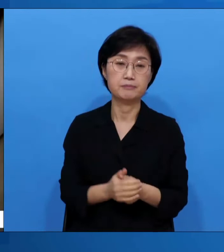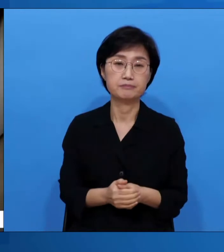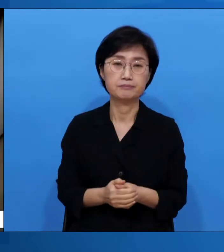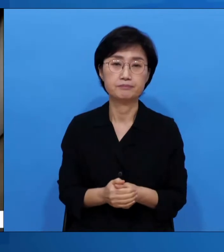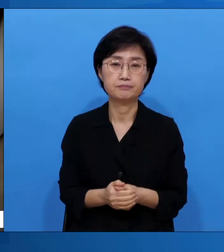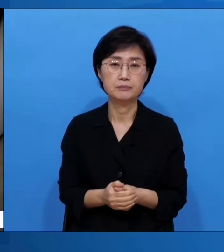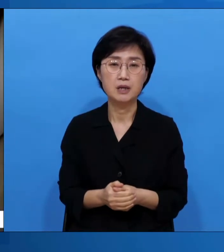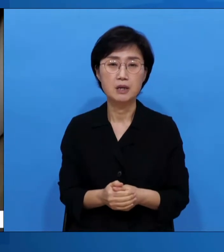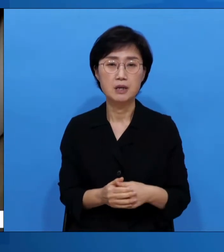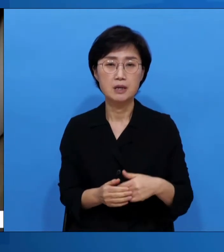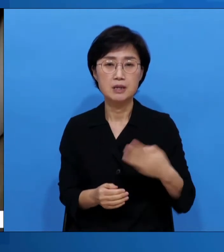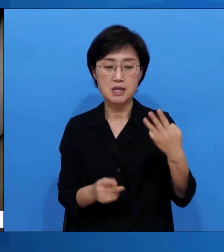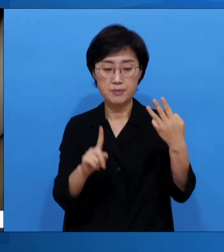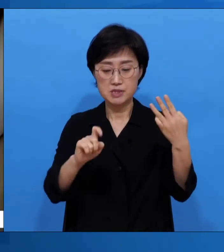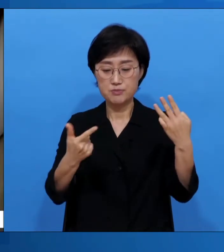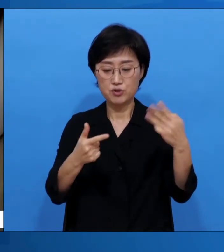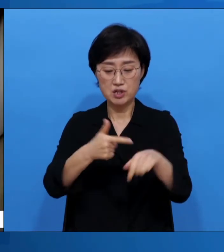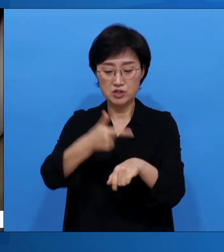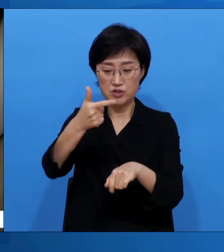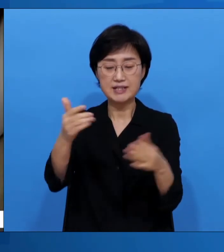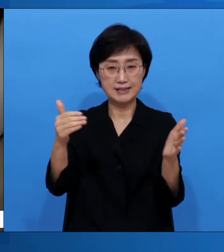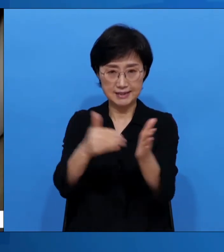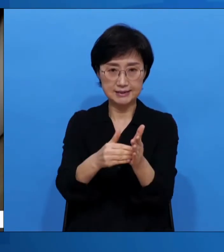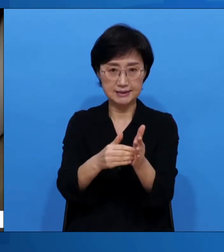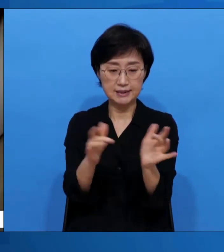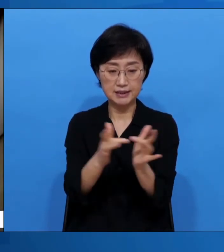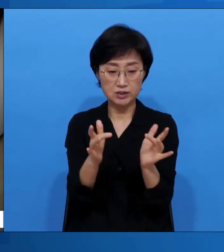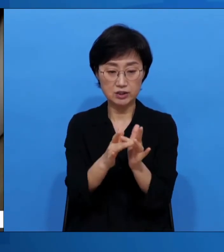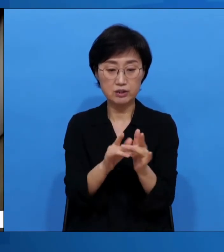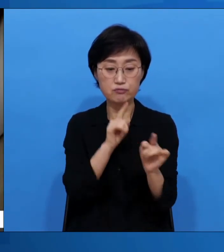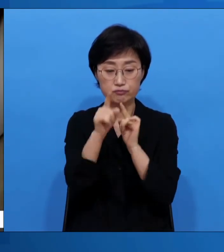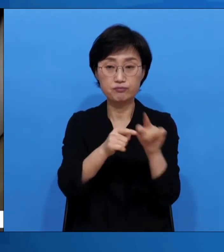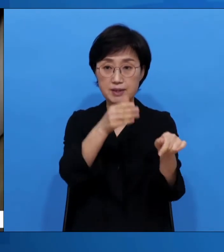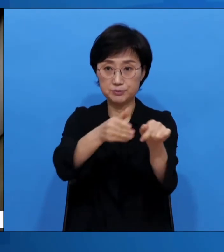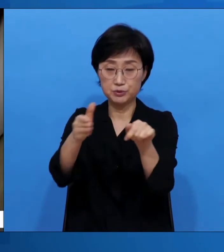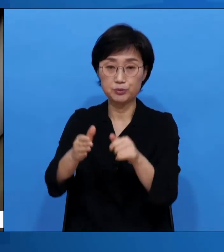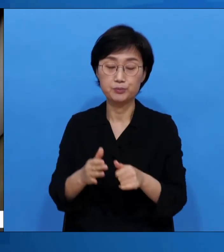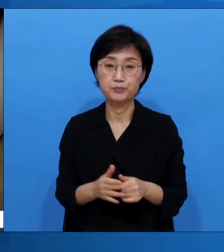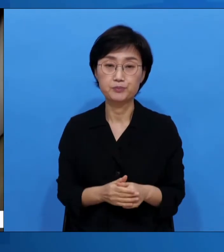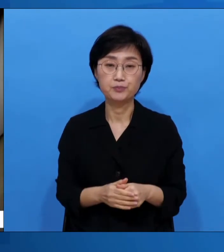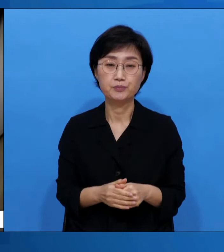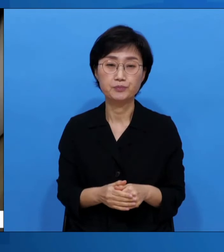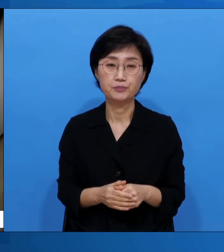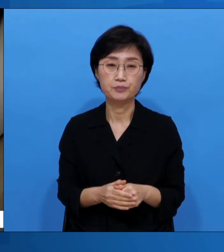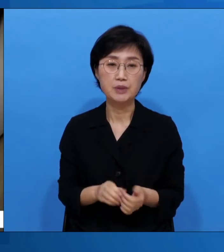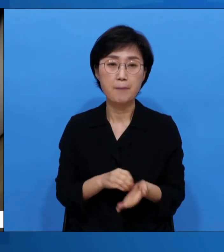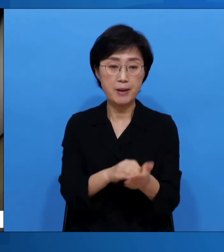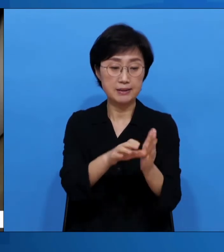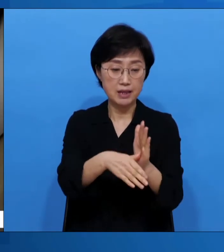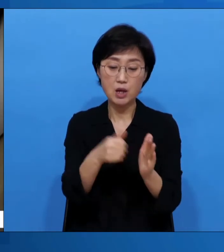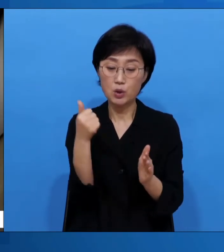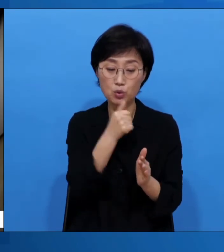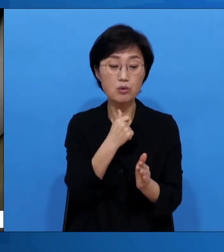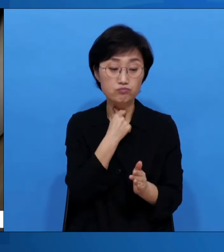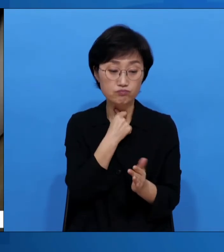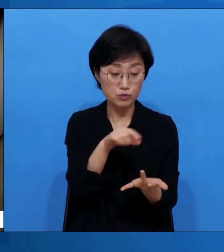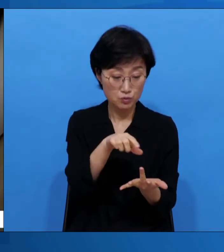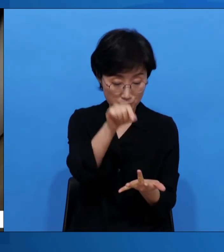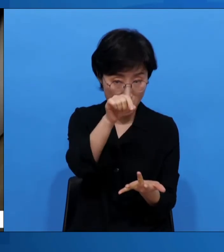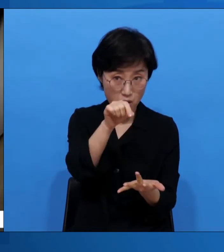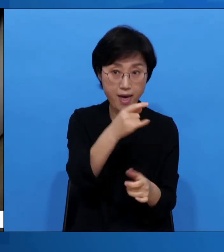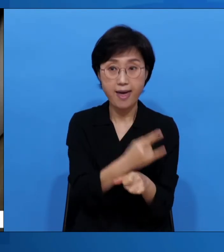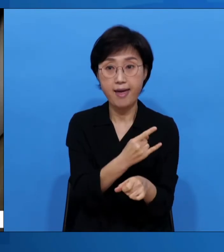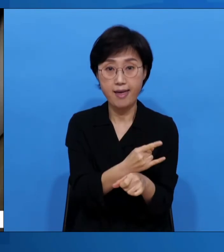오는 16일 오후 6시까지 wea.kr에서 등록받습니다. 등록 시 통역 언어를 신청할 수